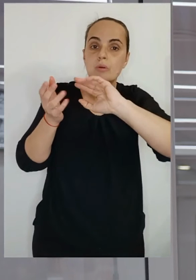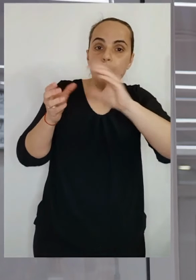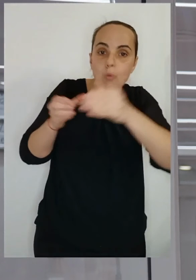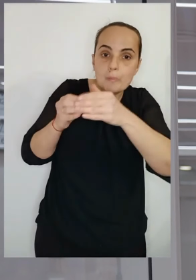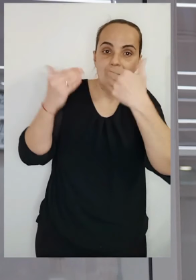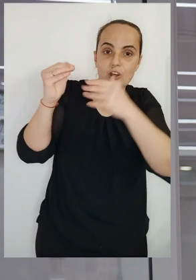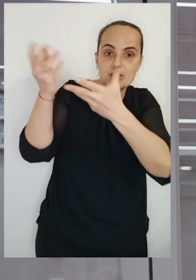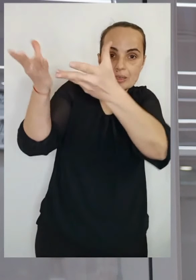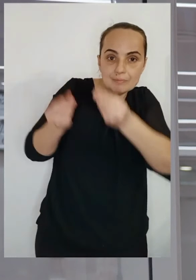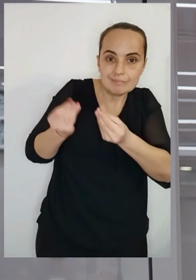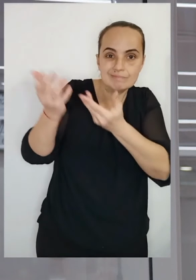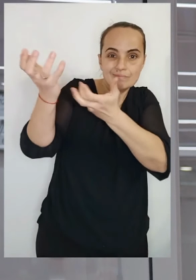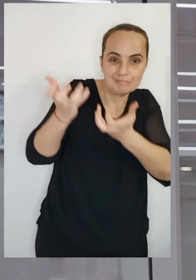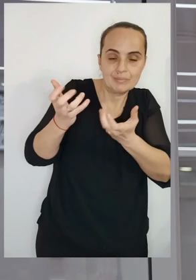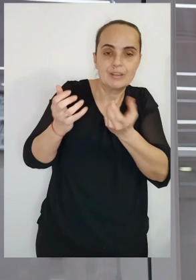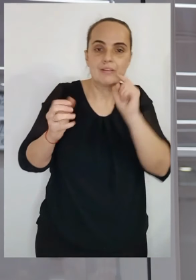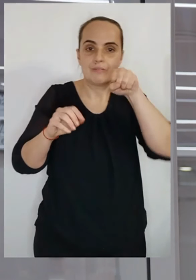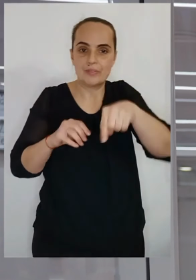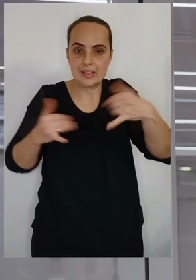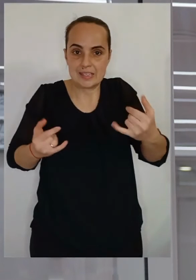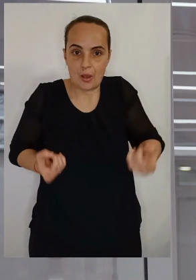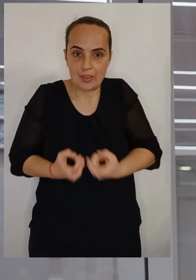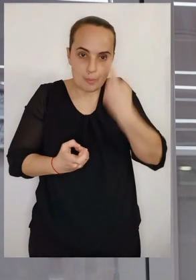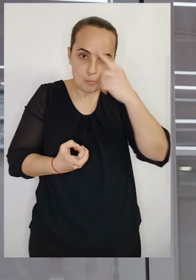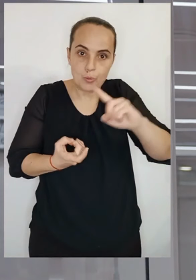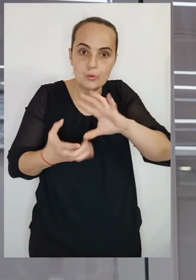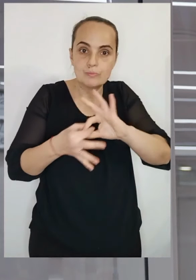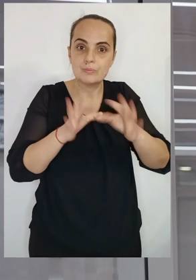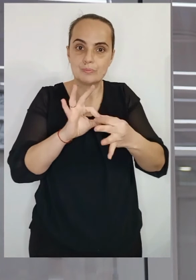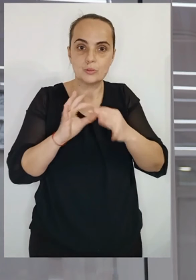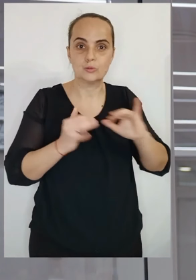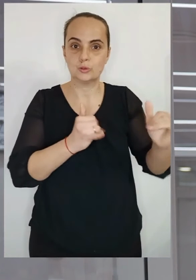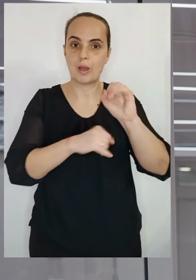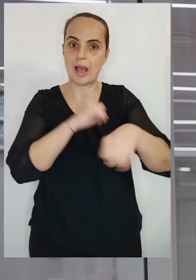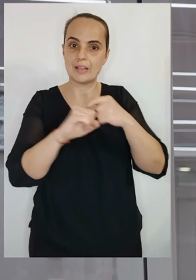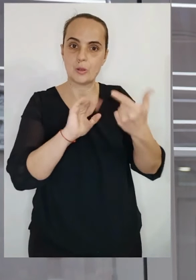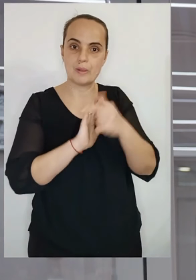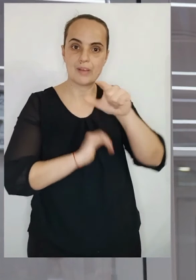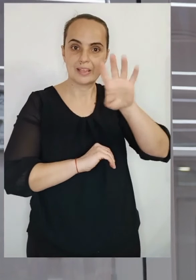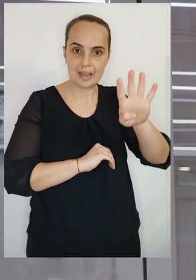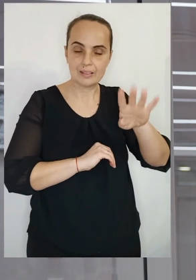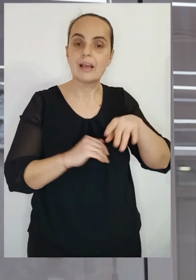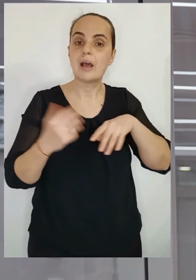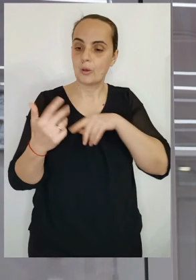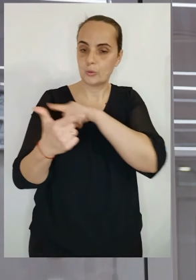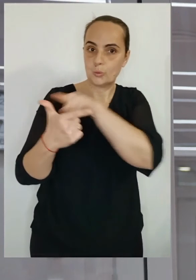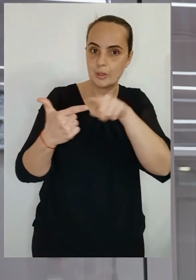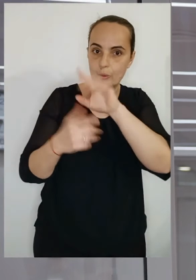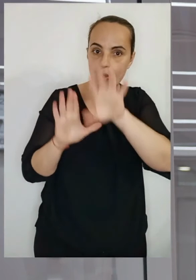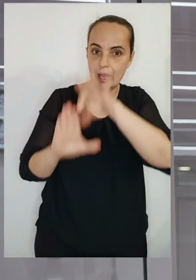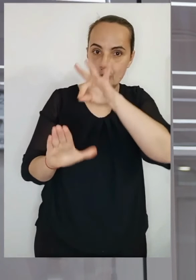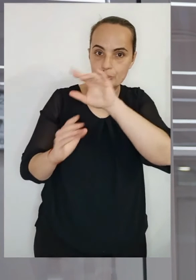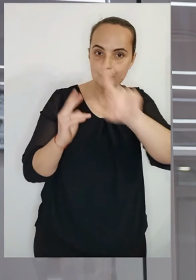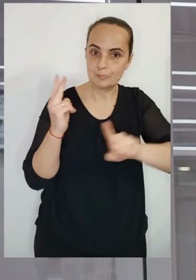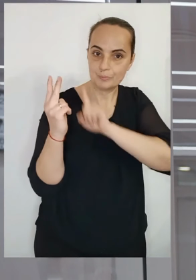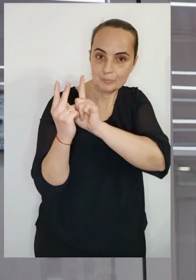venir s'entraîner pour les JO 2024. Pour nous, ça serait la plus belle récompense. Bon, allez, on va rejoindre Zineb et Arnaud parce qu'on a plein de choses à dire sur